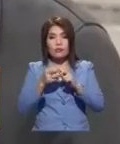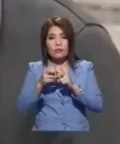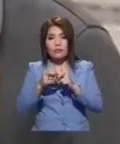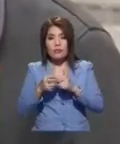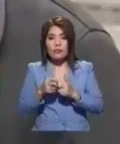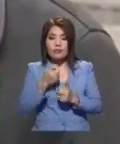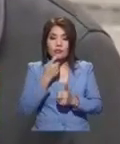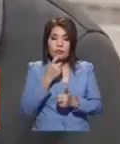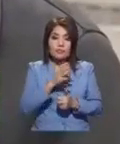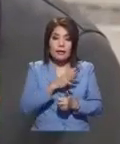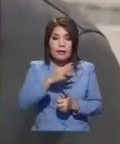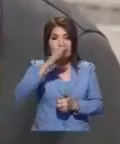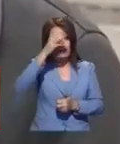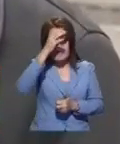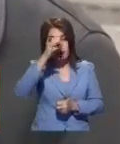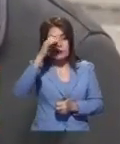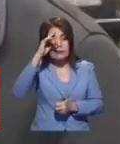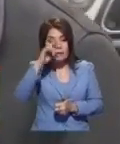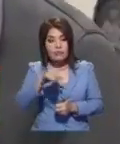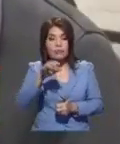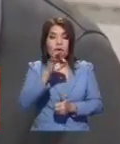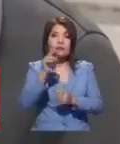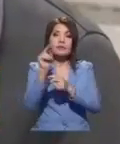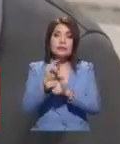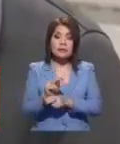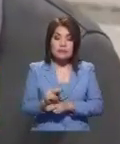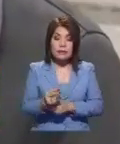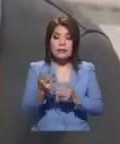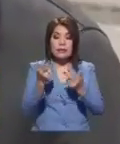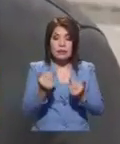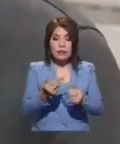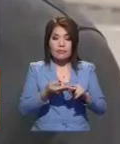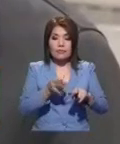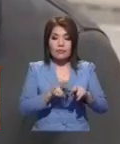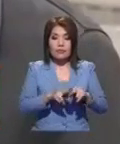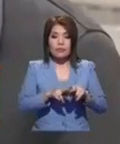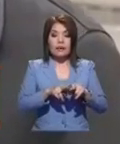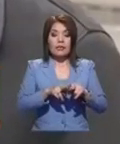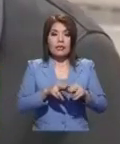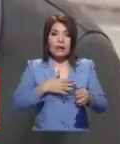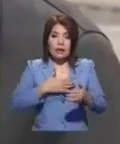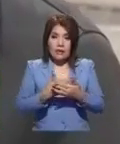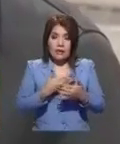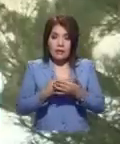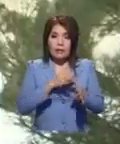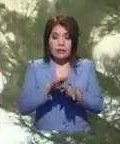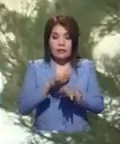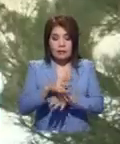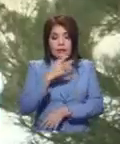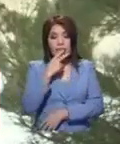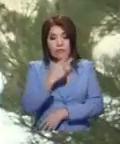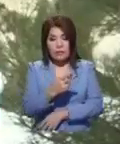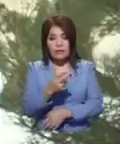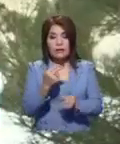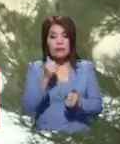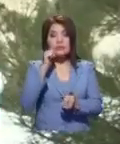өтіп, білім және ғылым саласындағы болып жатқан реформаларды әрине де осындай қарқынды жүріп жатқанын көріп тұрмыз. Әрине,